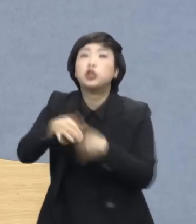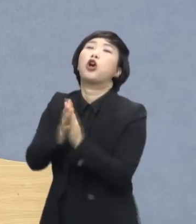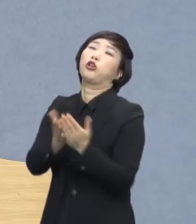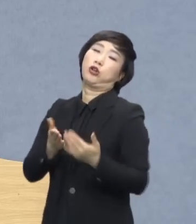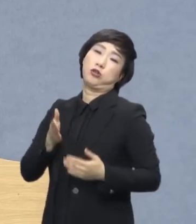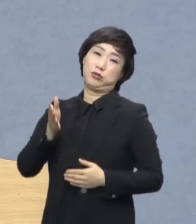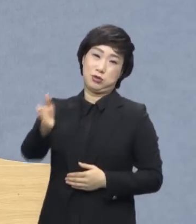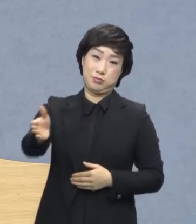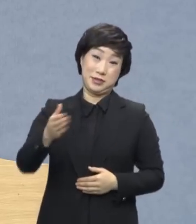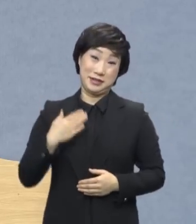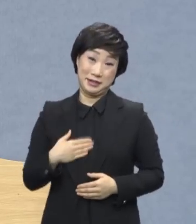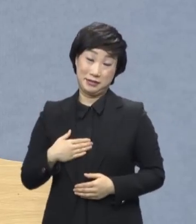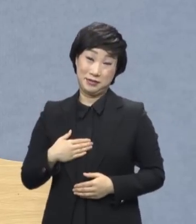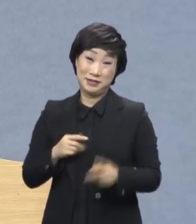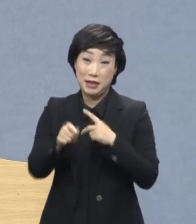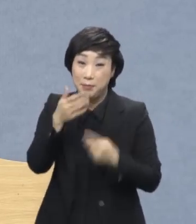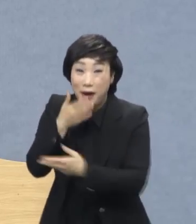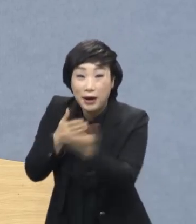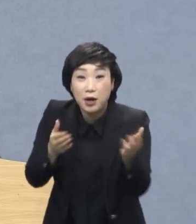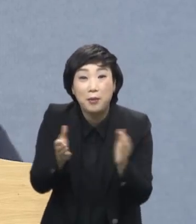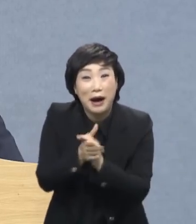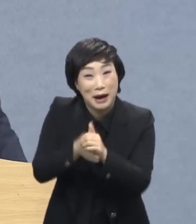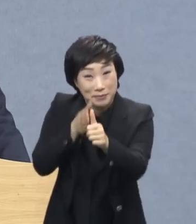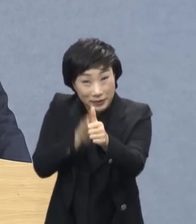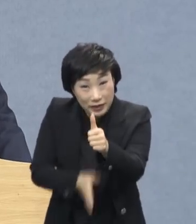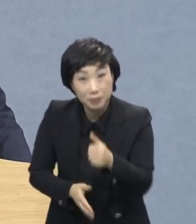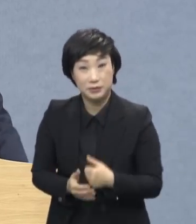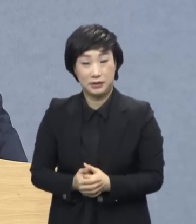성경대로. 이해되시면 아멘합시다.